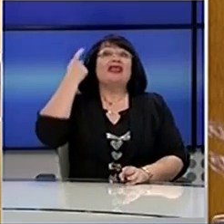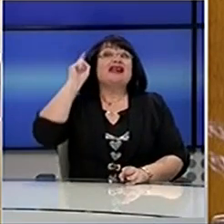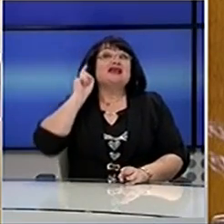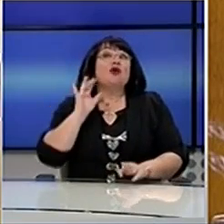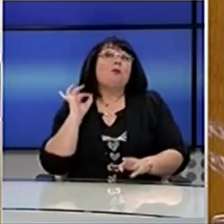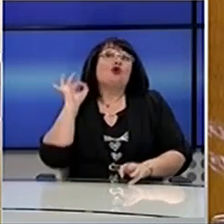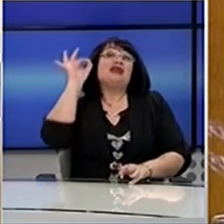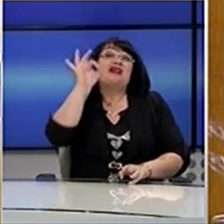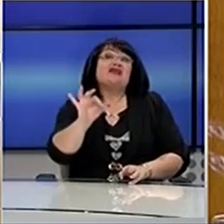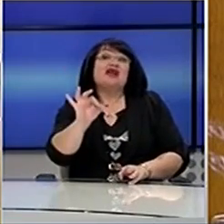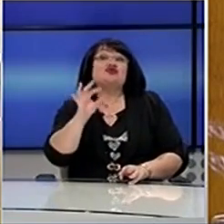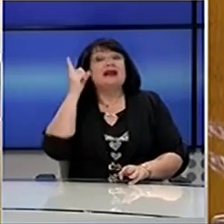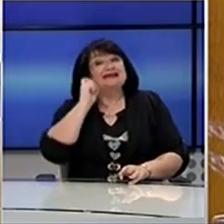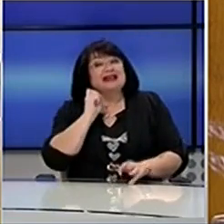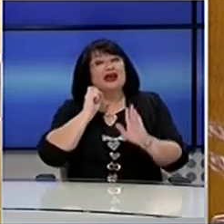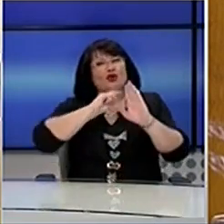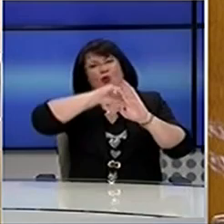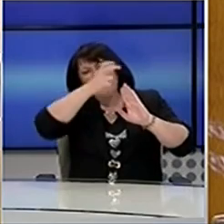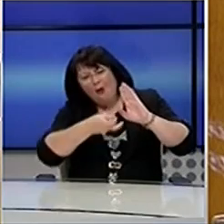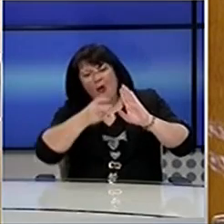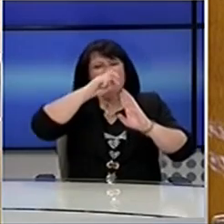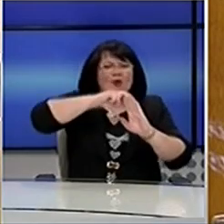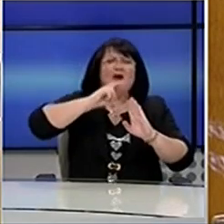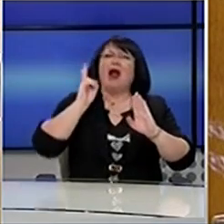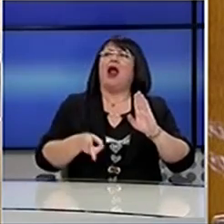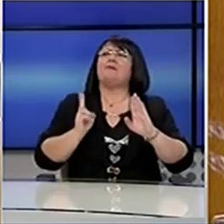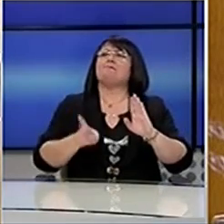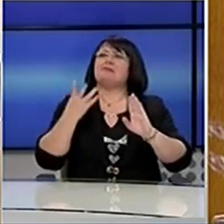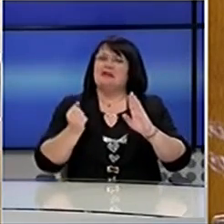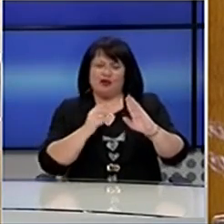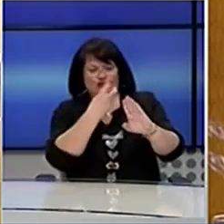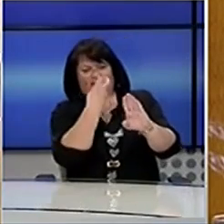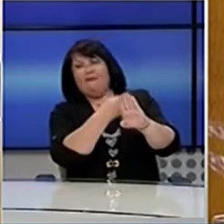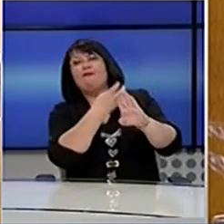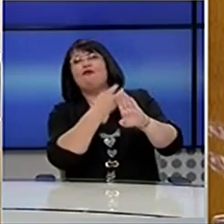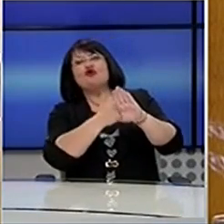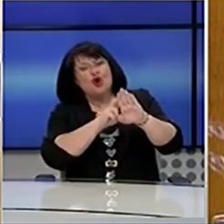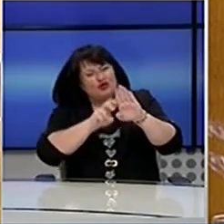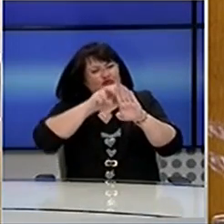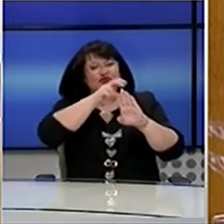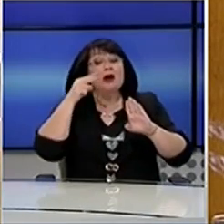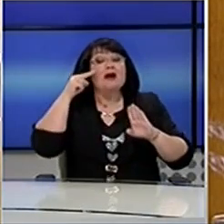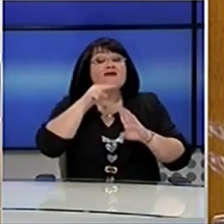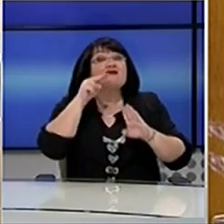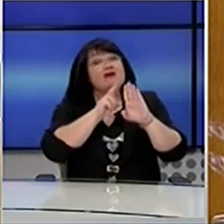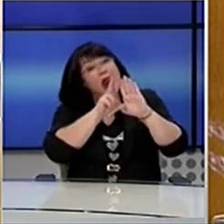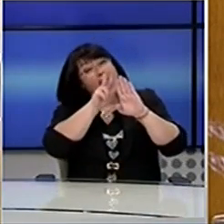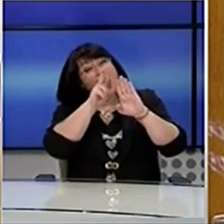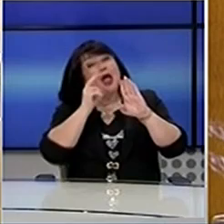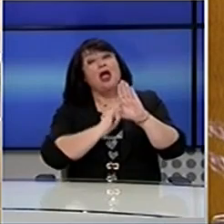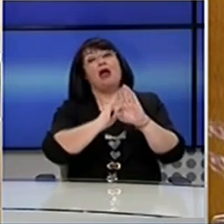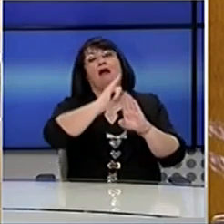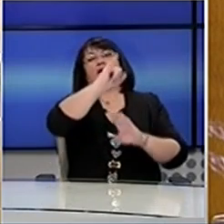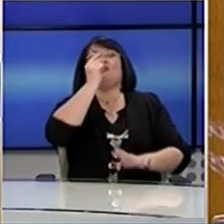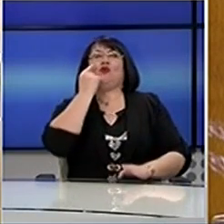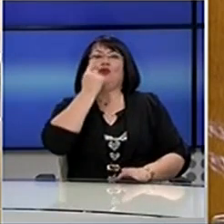αρκετές χαράδρες και γκρεμοί από το σημείο που βρισκόμαστε μέχρι την κορυφή, αλλά βλέπουμε την κορυφή.